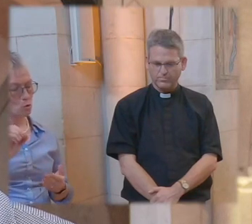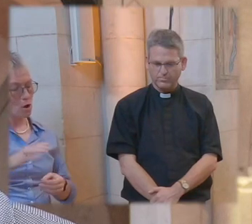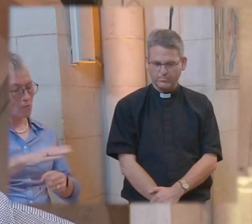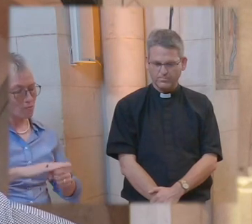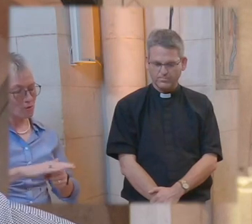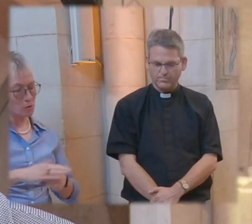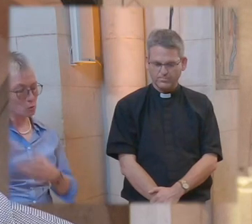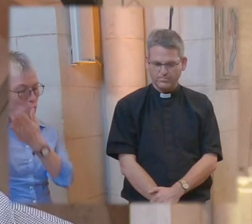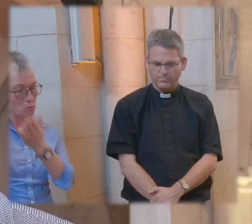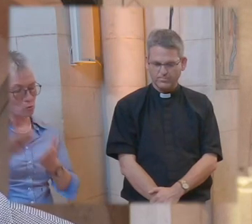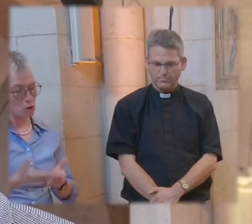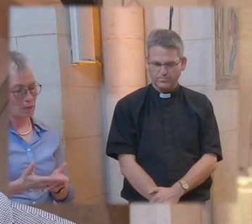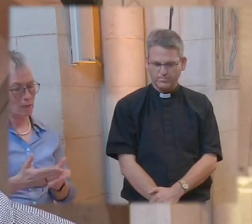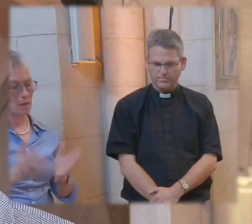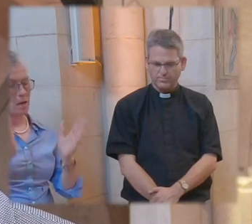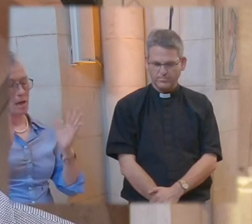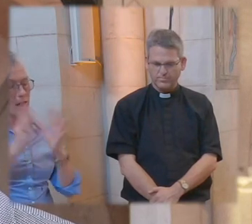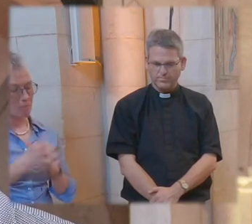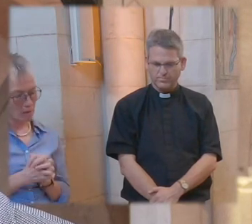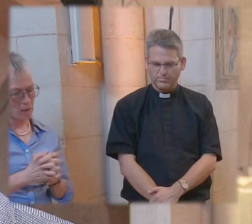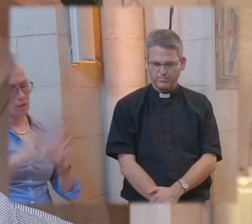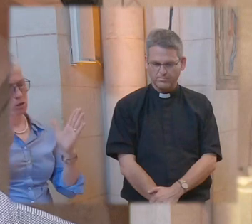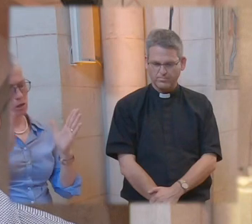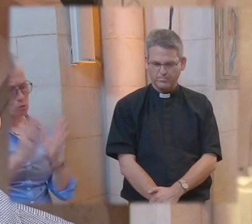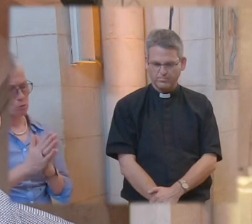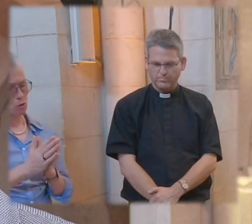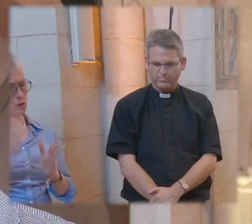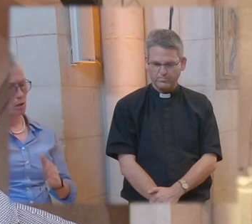Europa, zum Wohle aller Völker der Erde.